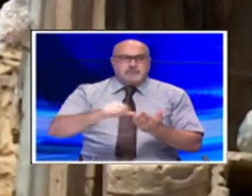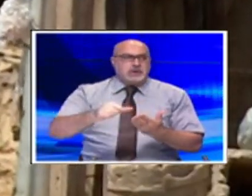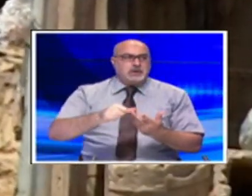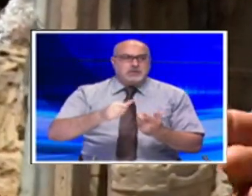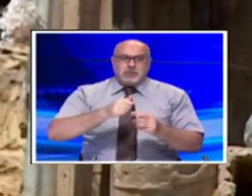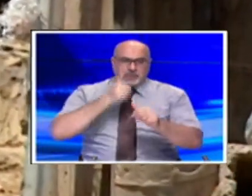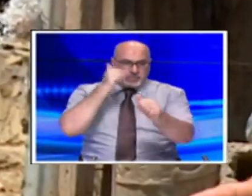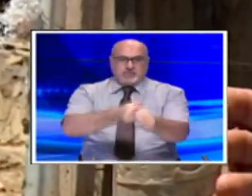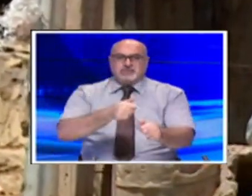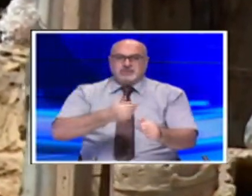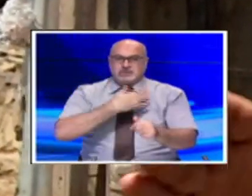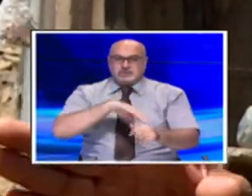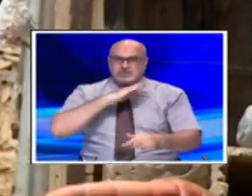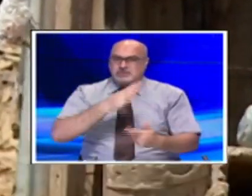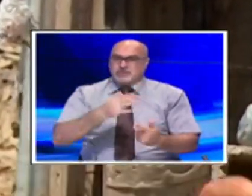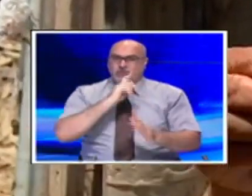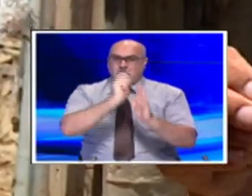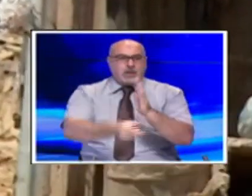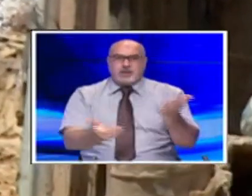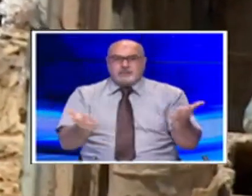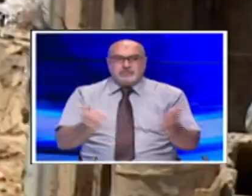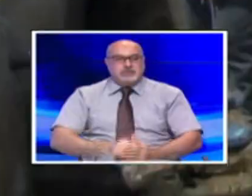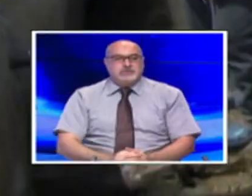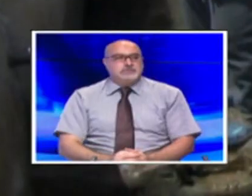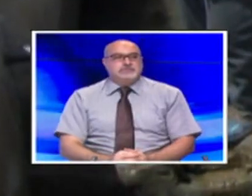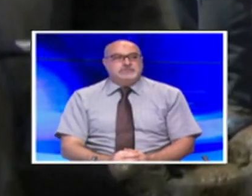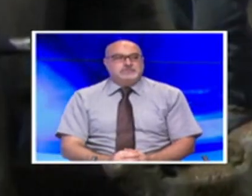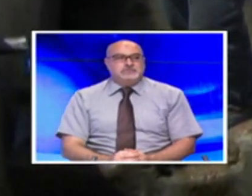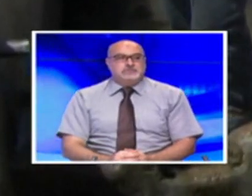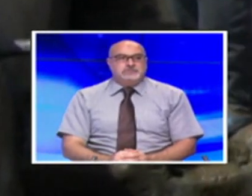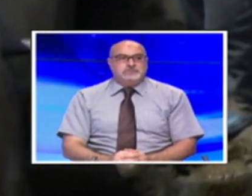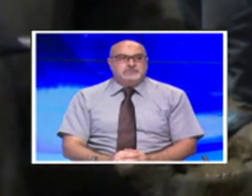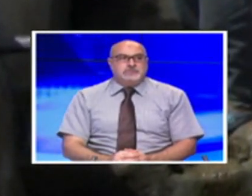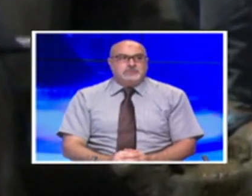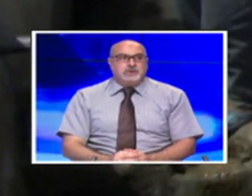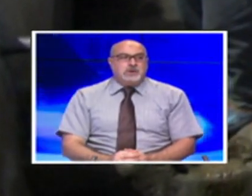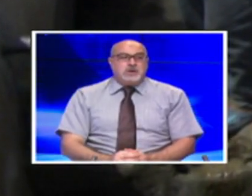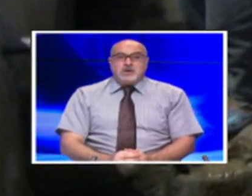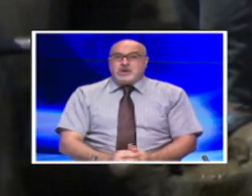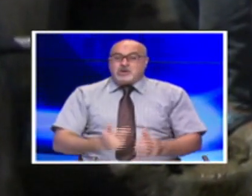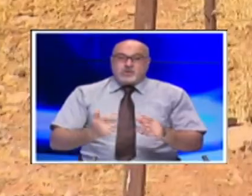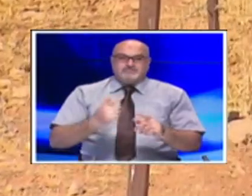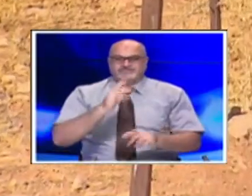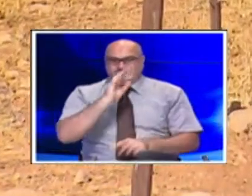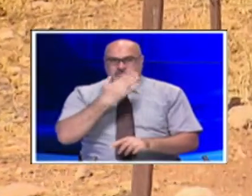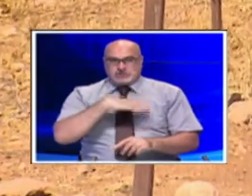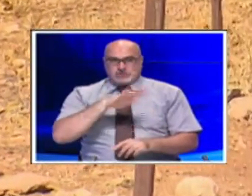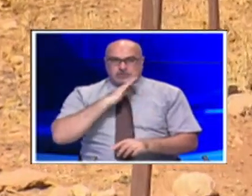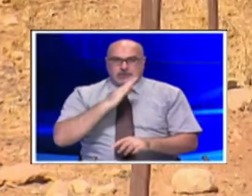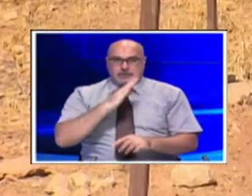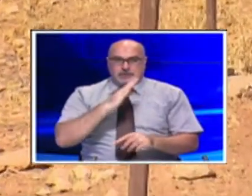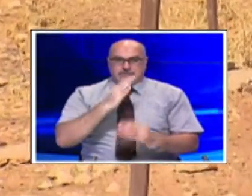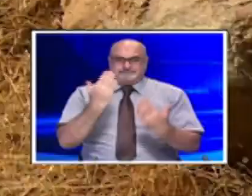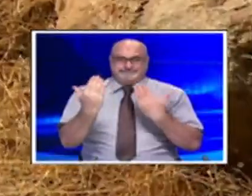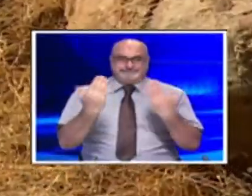فينا تسكت وتموت، تسكت وتباصي. يشعر الجميع بتلاعبات بعض المسؤولين،